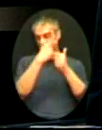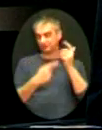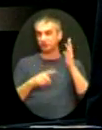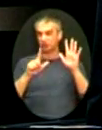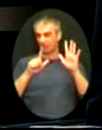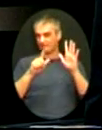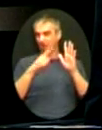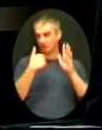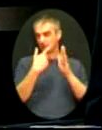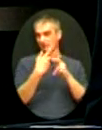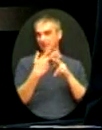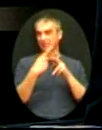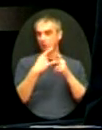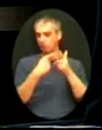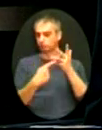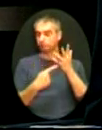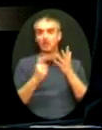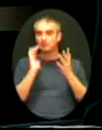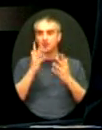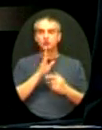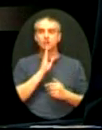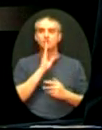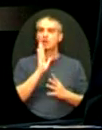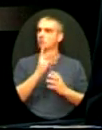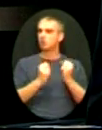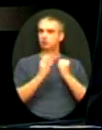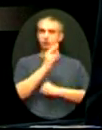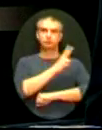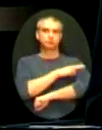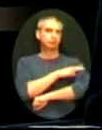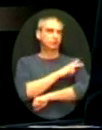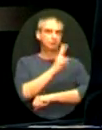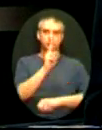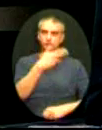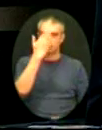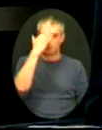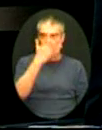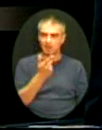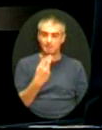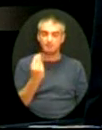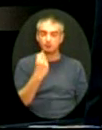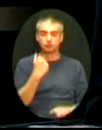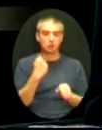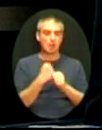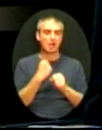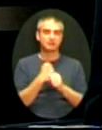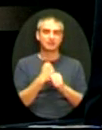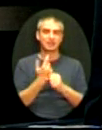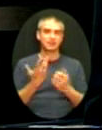הדברים, אבל יש כאן עדיין בעיה ארגונית מאוד קשה של המשטרה, שאי אפשר להתעלם ממנה. מישהו שניהל